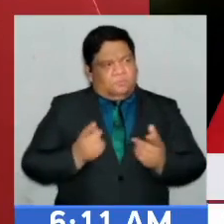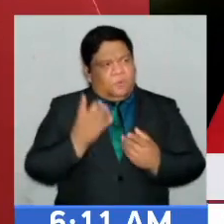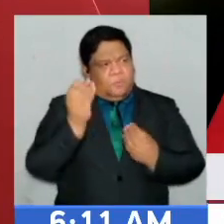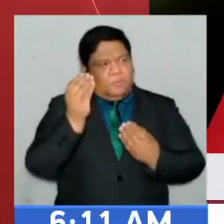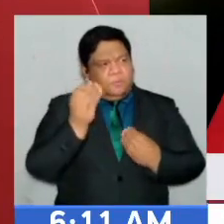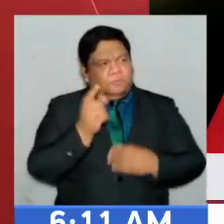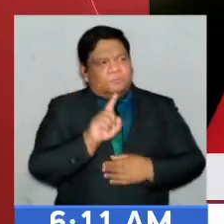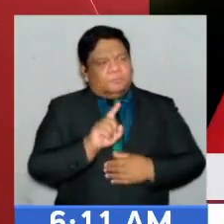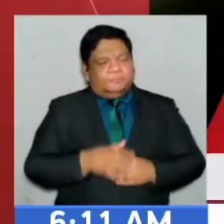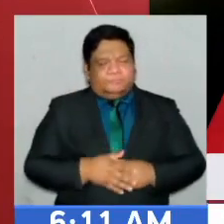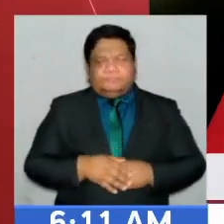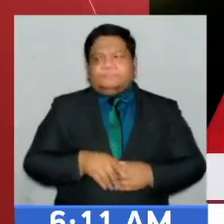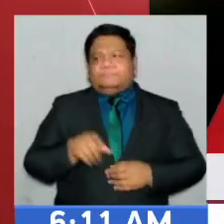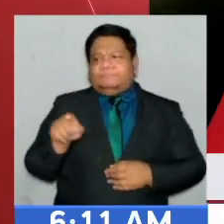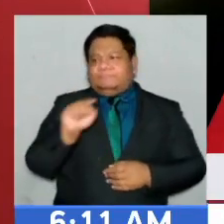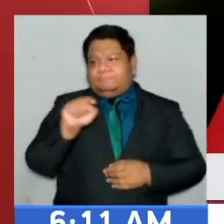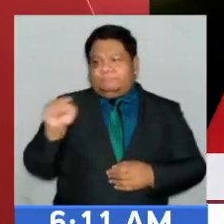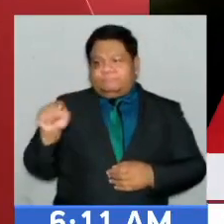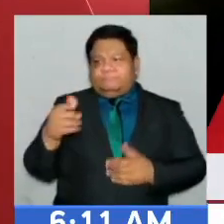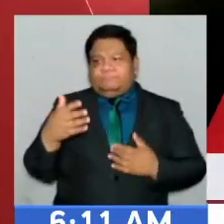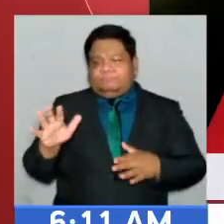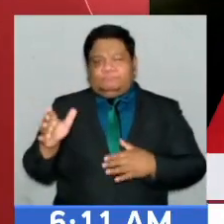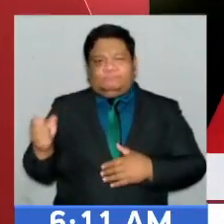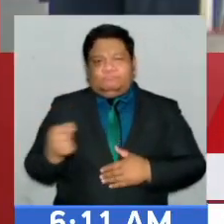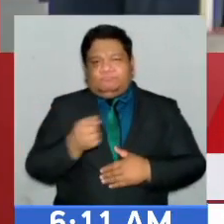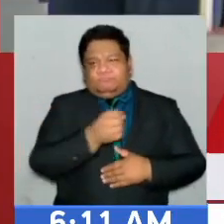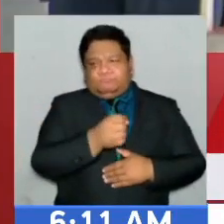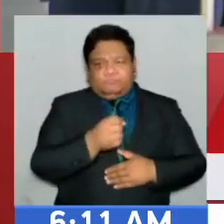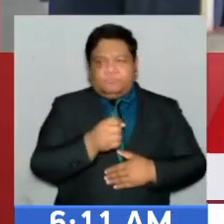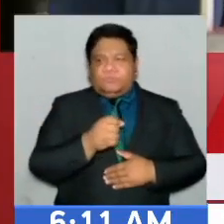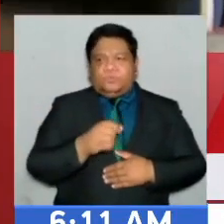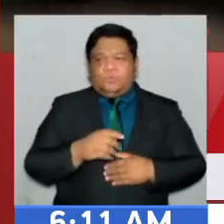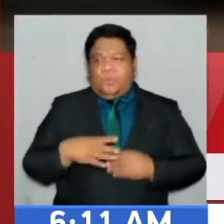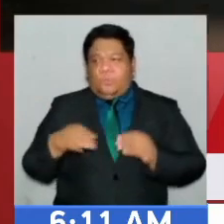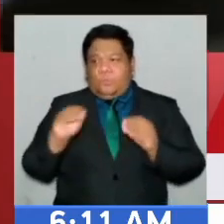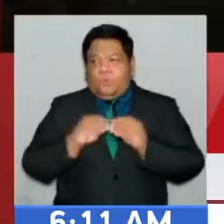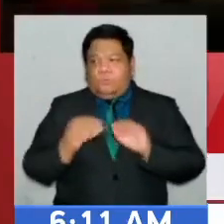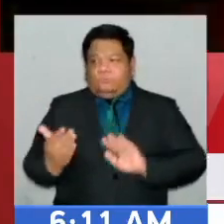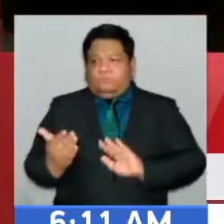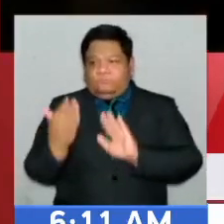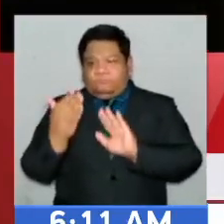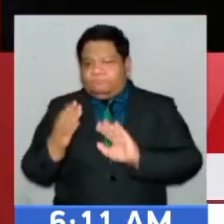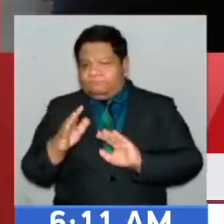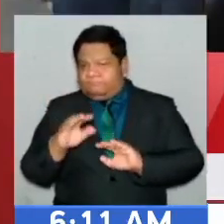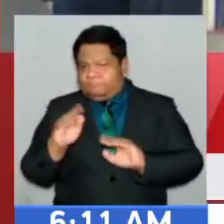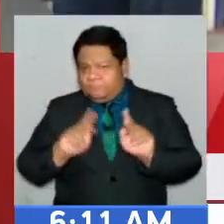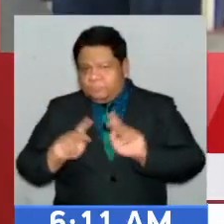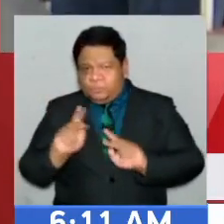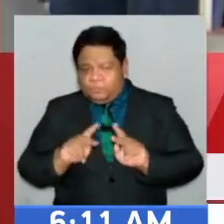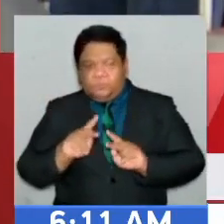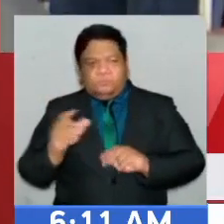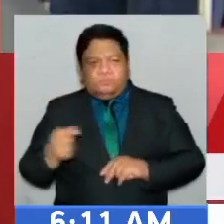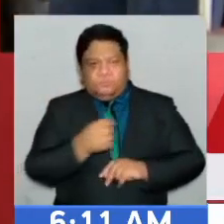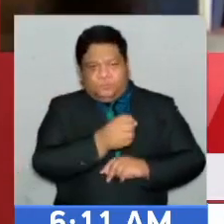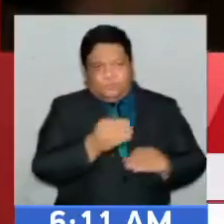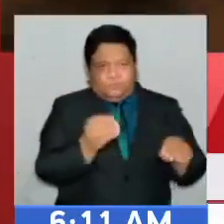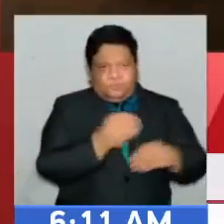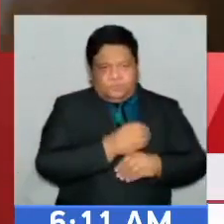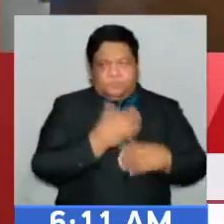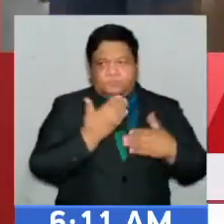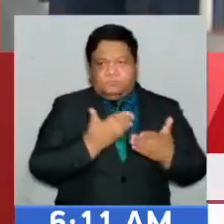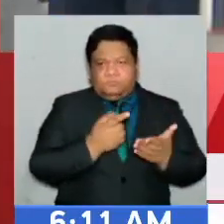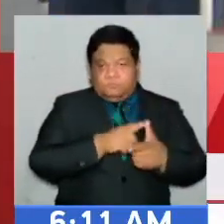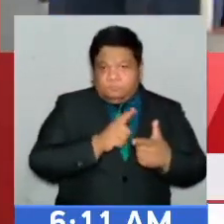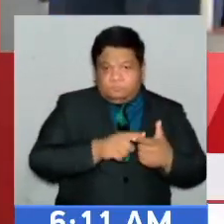Dinala po sila sa back-end offices. Hindi po muna sila nilagay sa frontline. And sinubmit po natin sa Department of Justice ang mga reports na to